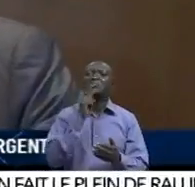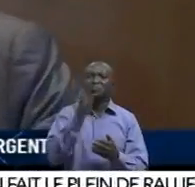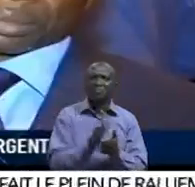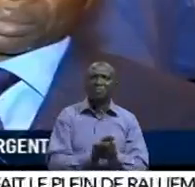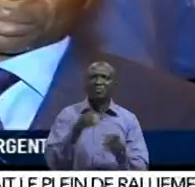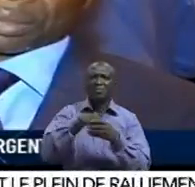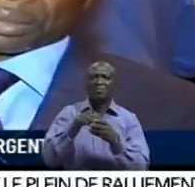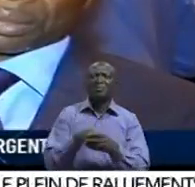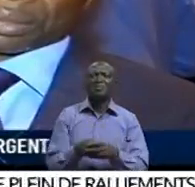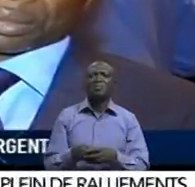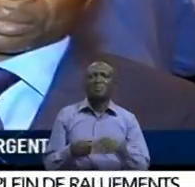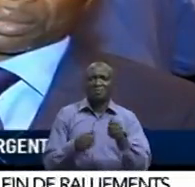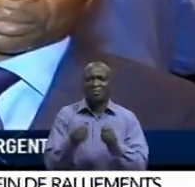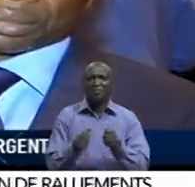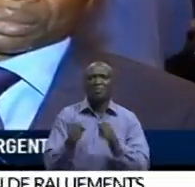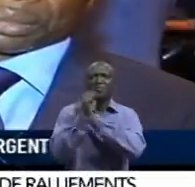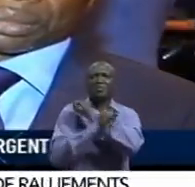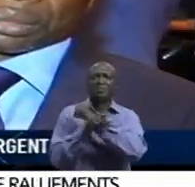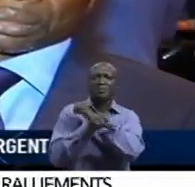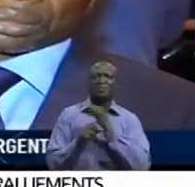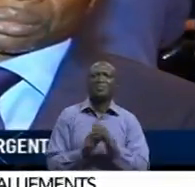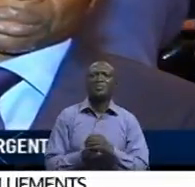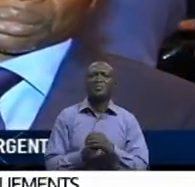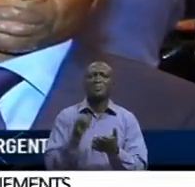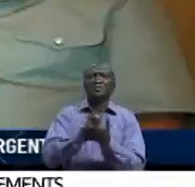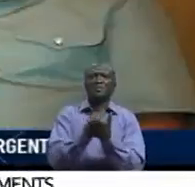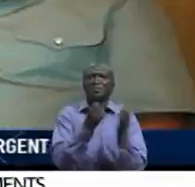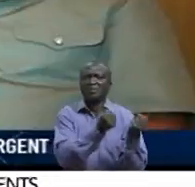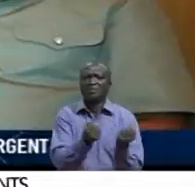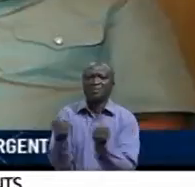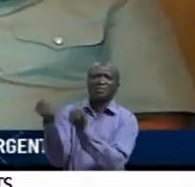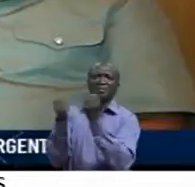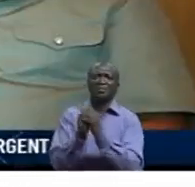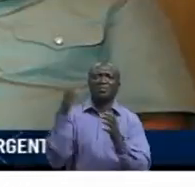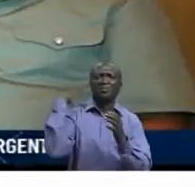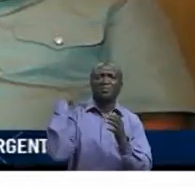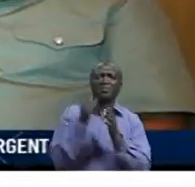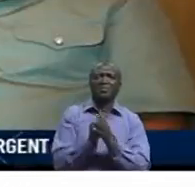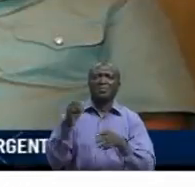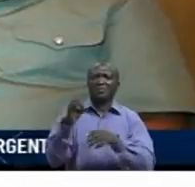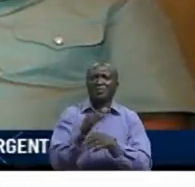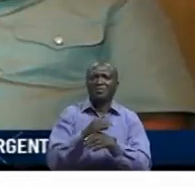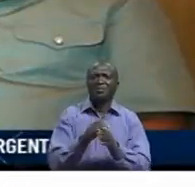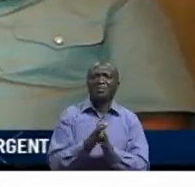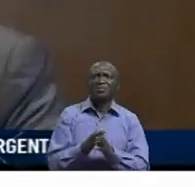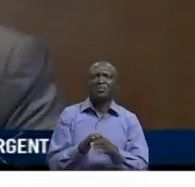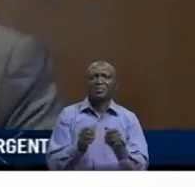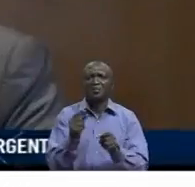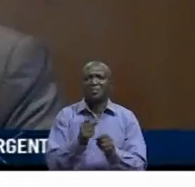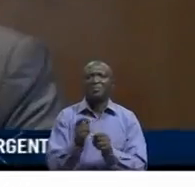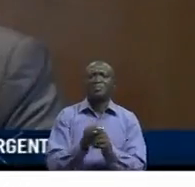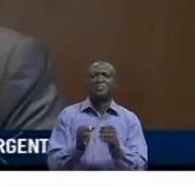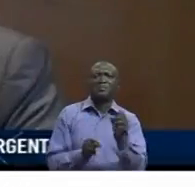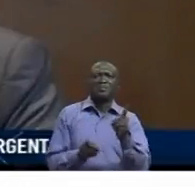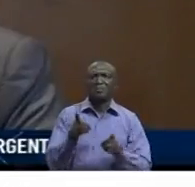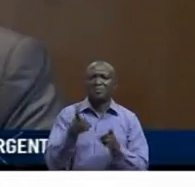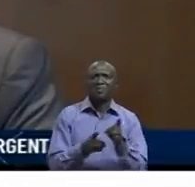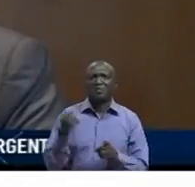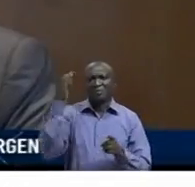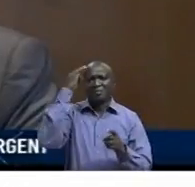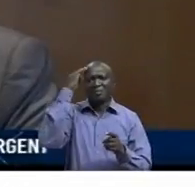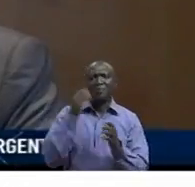sénégalaise selon les acteurs du secteur ce service chargé de la formation et du coaching du personnel des cadres dirigeants du ministère des